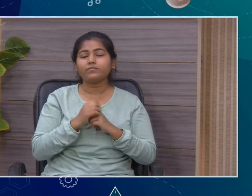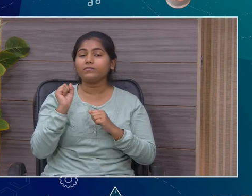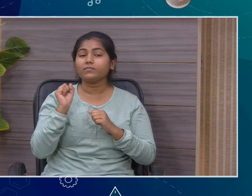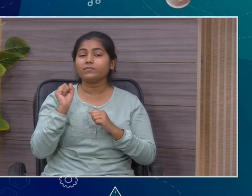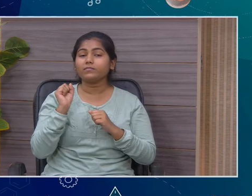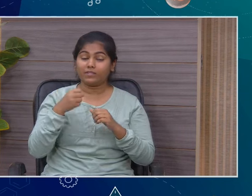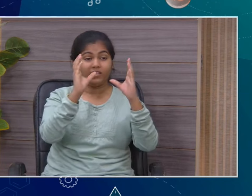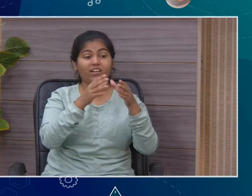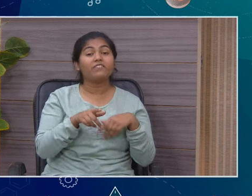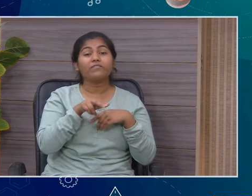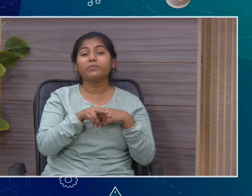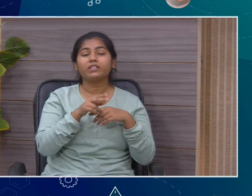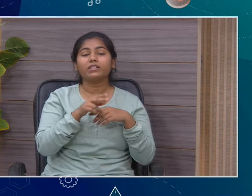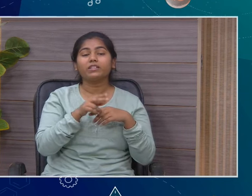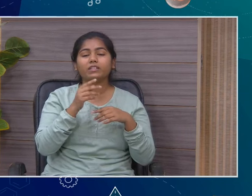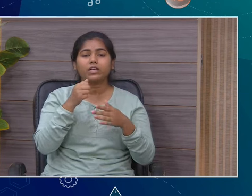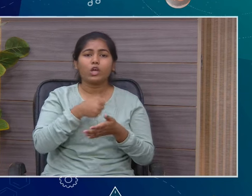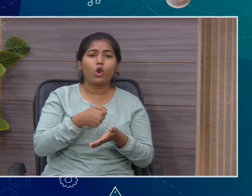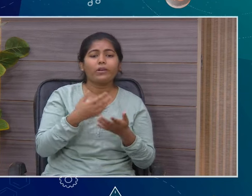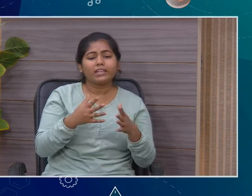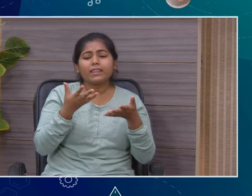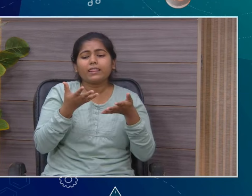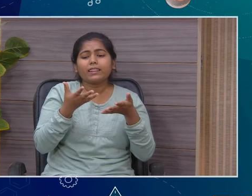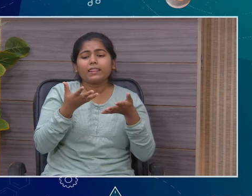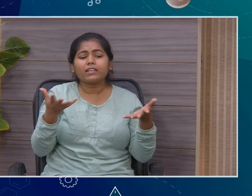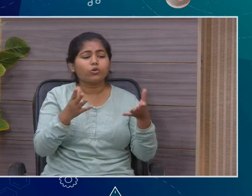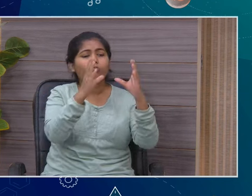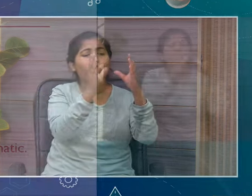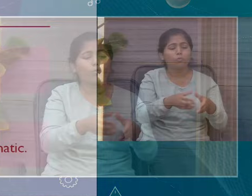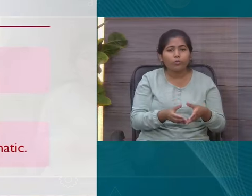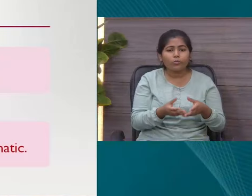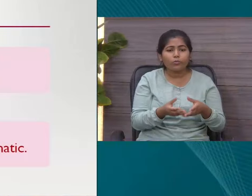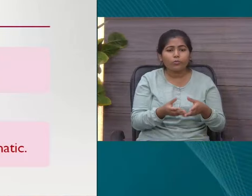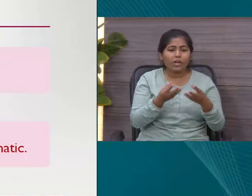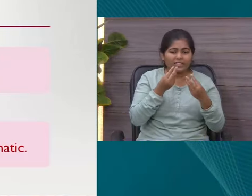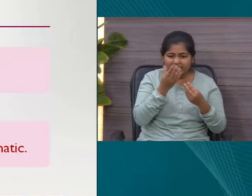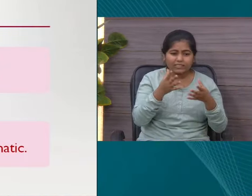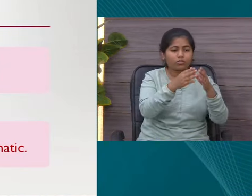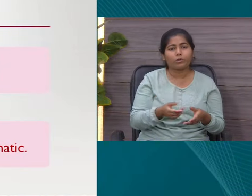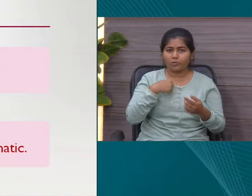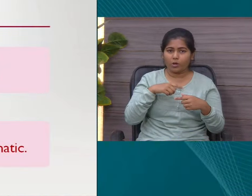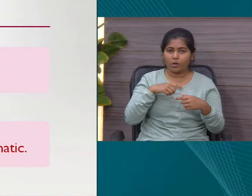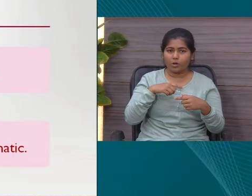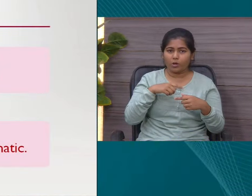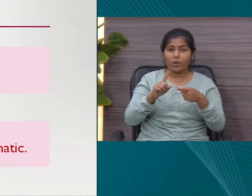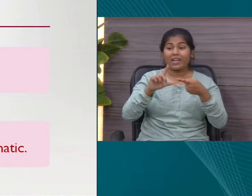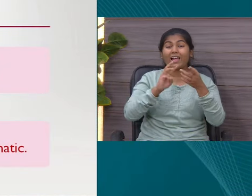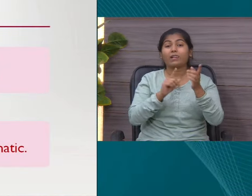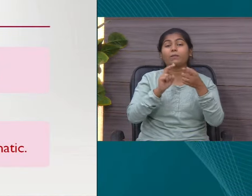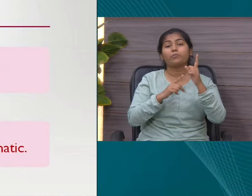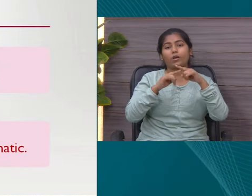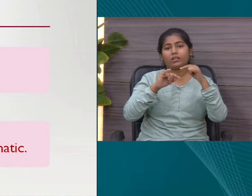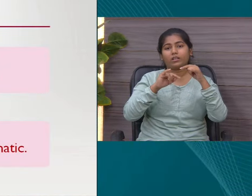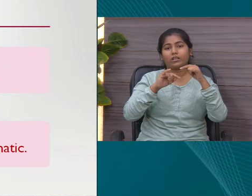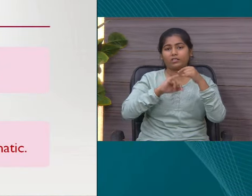व्हाट इज क्लासिफिकेशन? इट्स बेसिकली द ग्रुपिंग और सॉर्टिंग ऑफ थिंग्स। तो यहाँ हम क्योंकि एलिमेंट्स की बात कर रहे हैं तो आप स्लाइड में देखेंगे इट्स ग्रुपिंग और